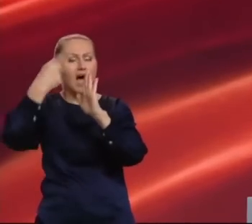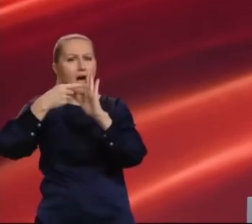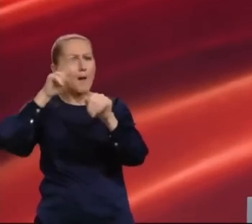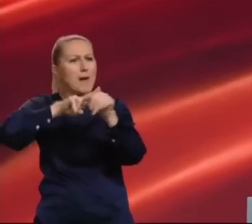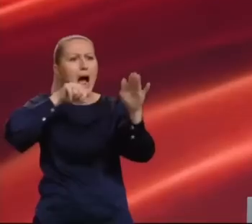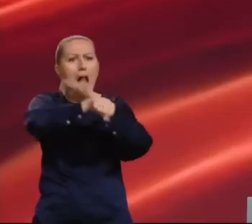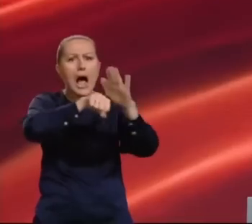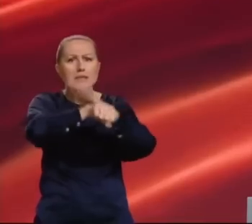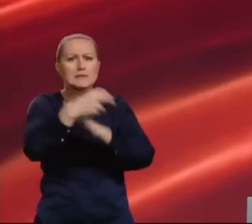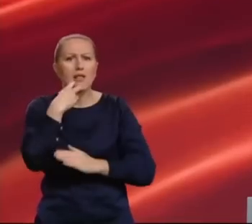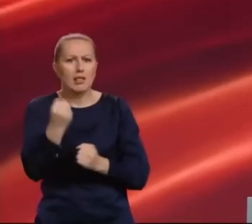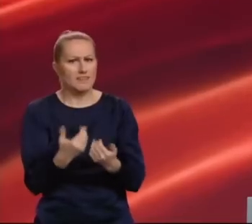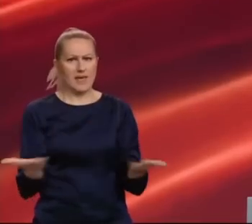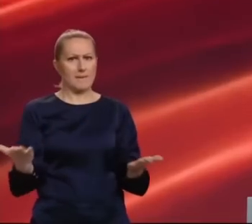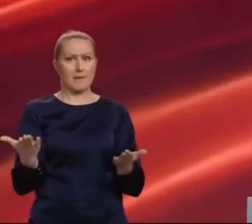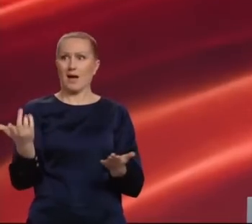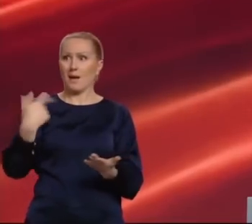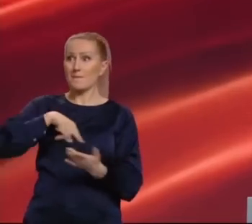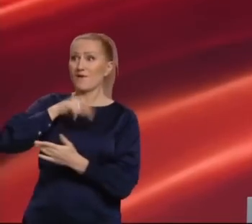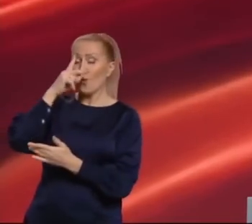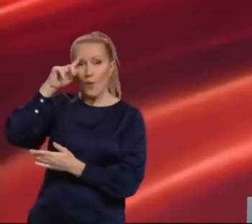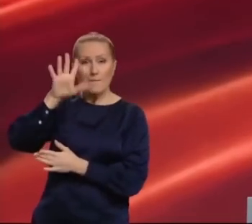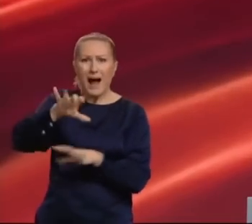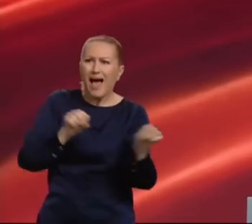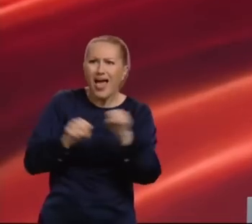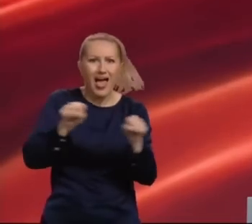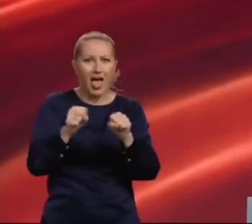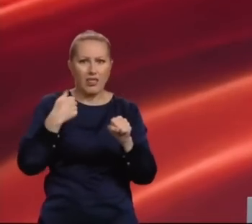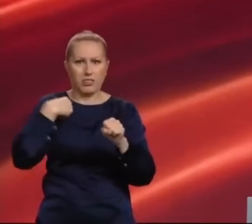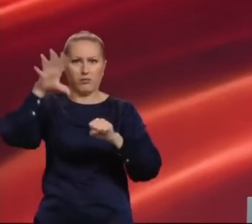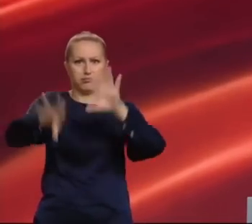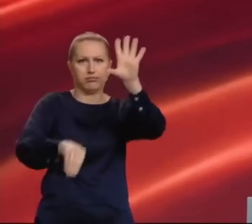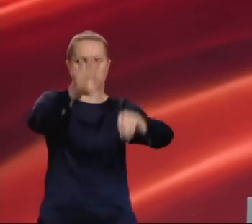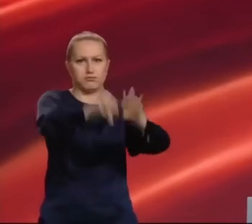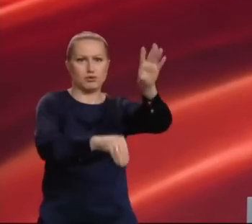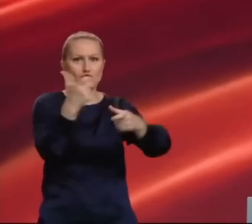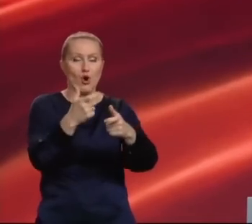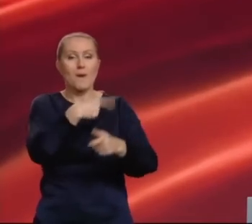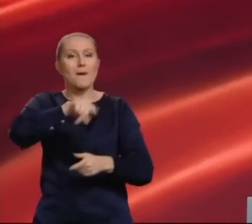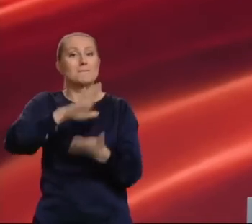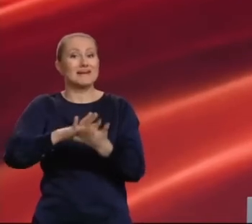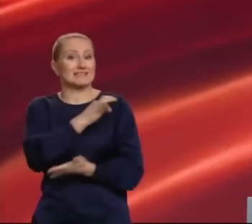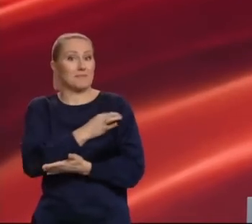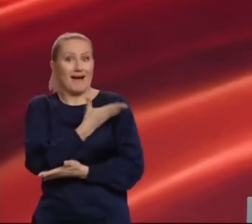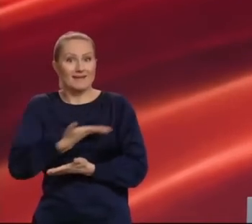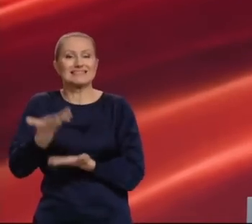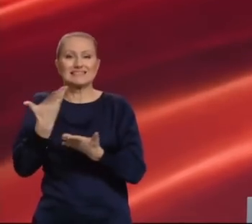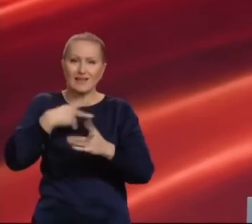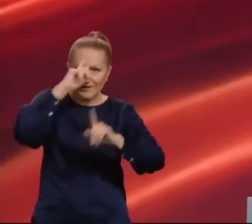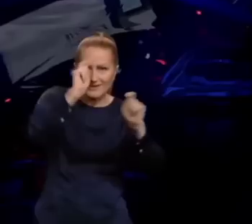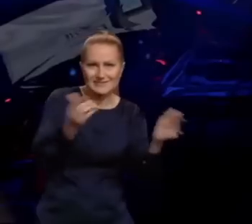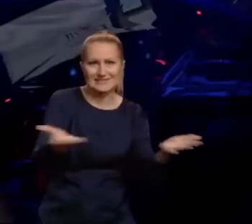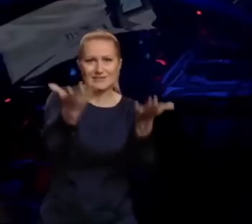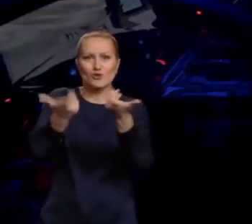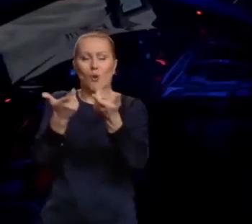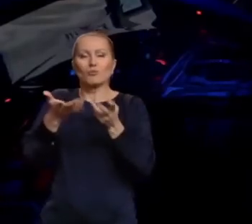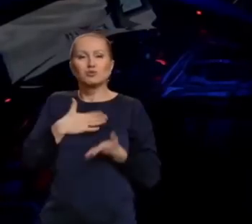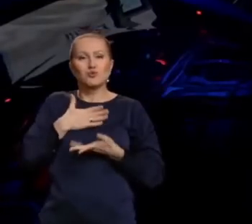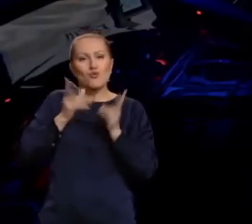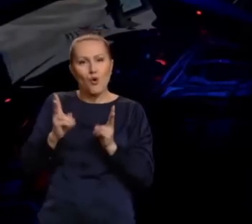energii. Gasimy energię mieszkańców. Bezpartyjni samorządowcy chcą pobudzić energię mieszkańców i czuć się bezpiecznie w normalnej